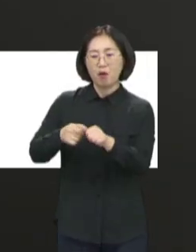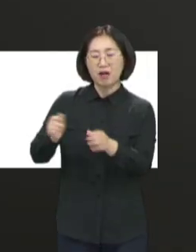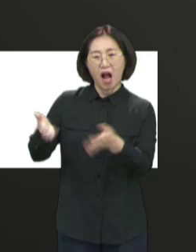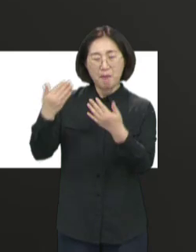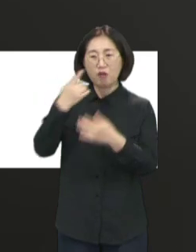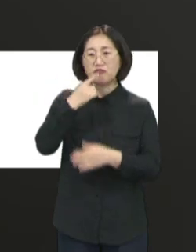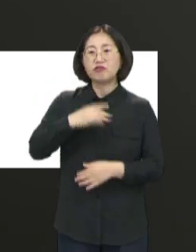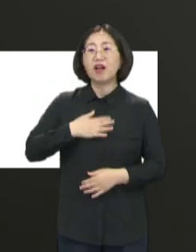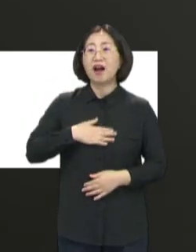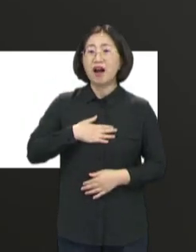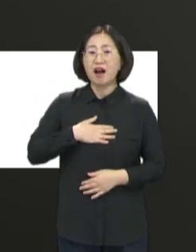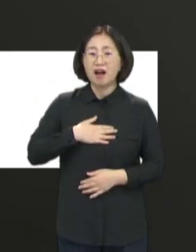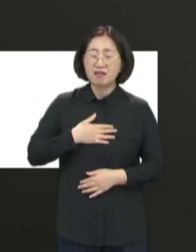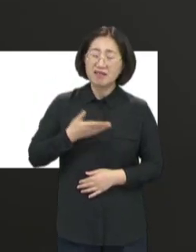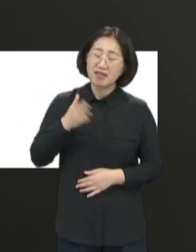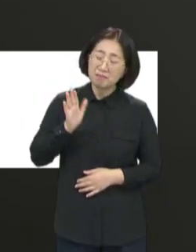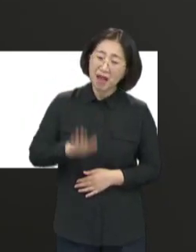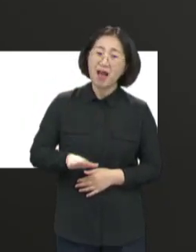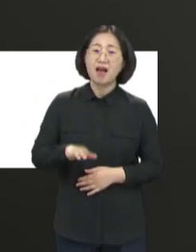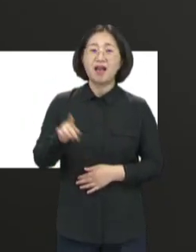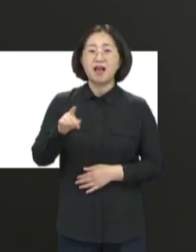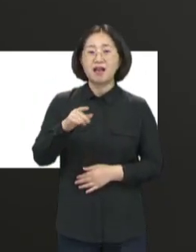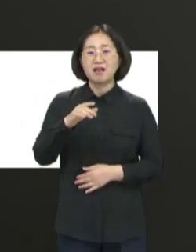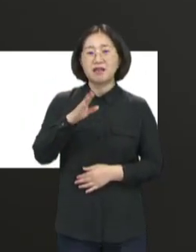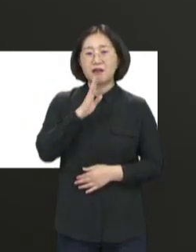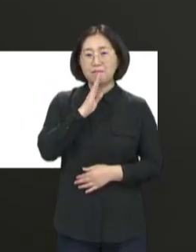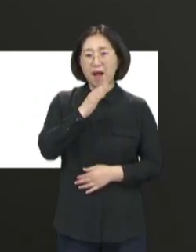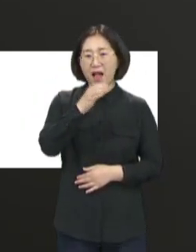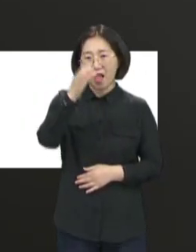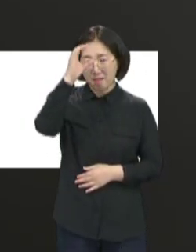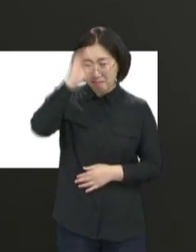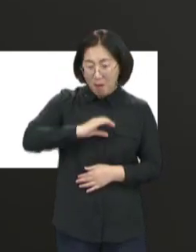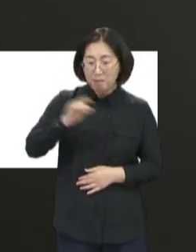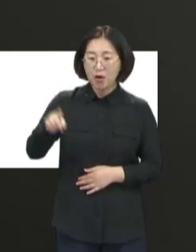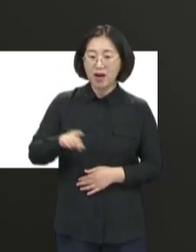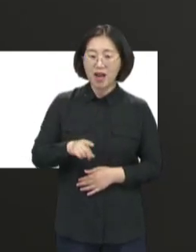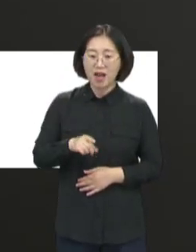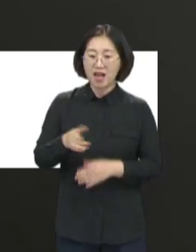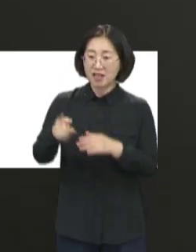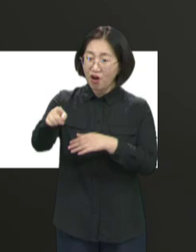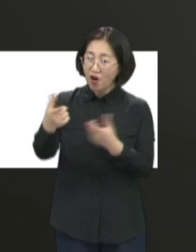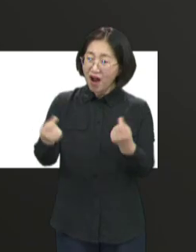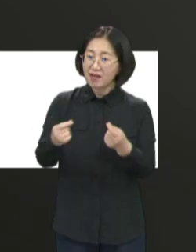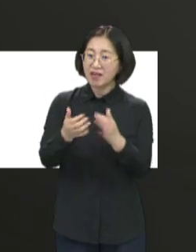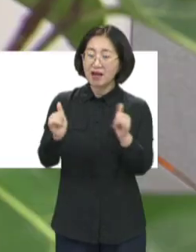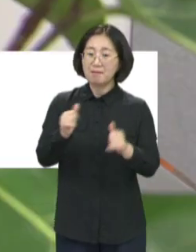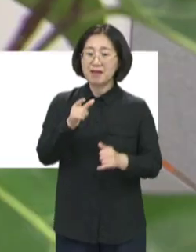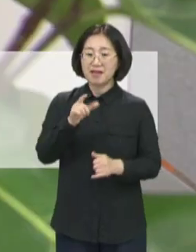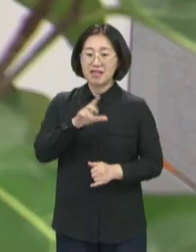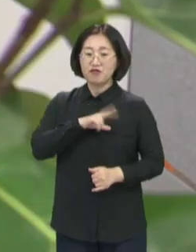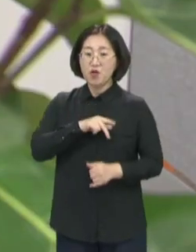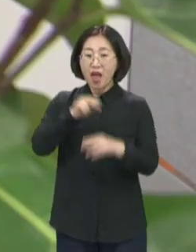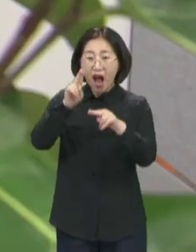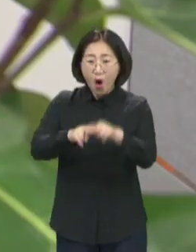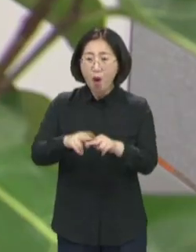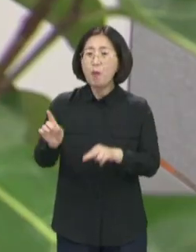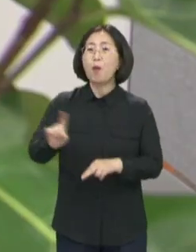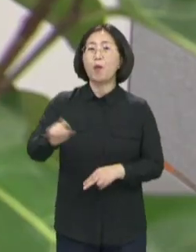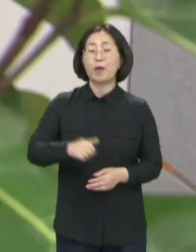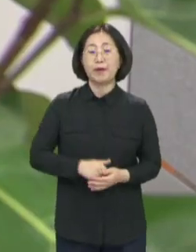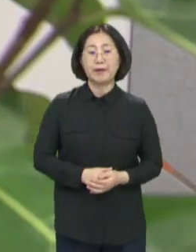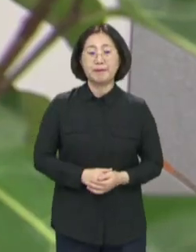정말 뻔뻔하다. 저런 사람들이 시의회에 앉아있는 게 말이 되는가 싶었습니다.